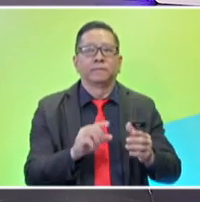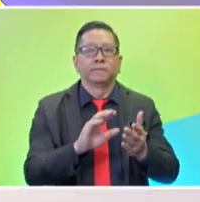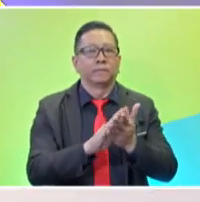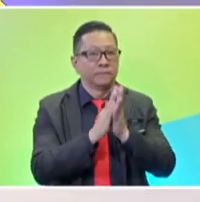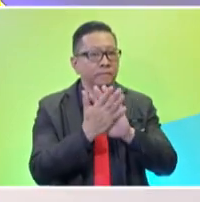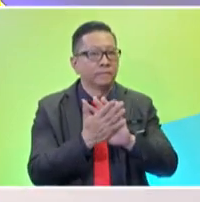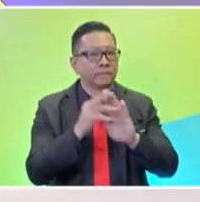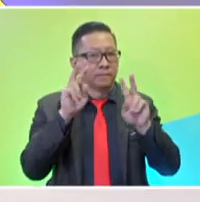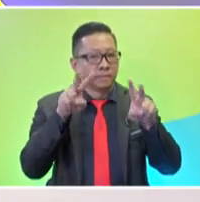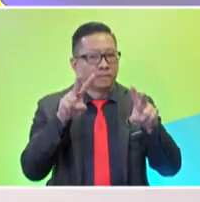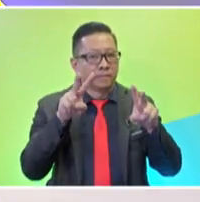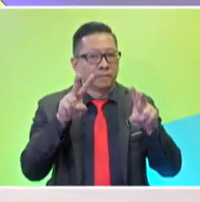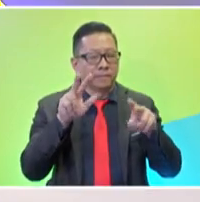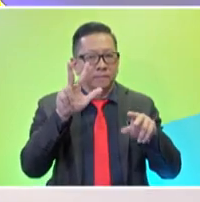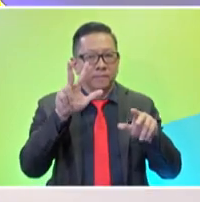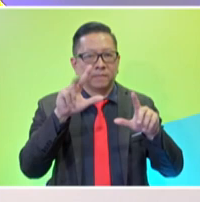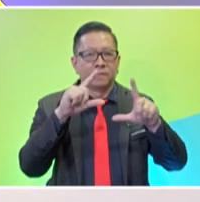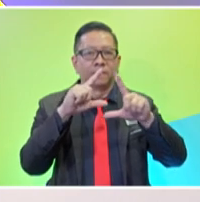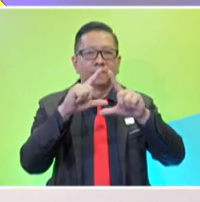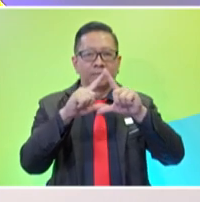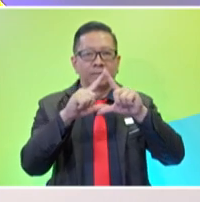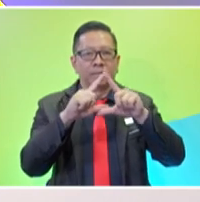tiga segi lima